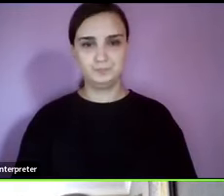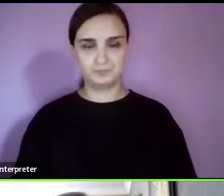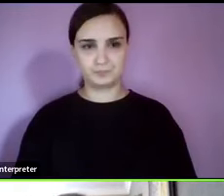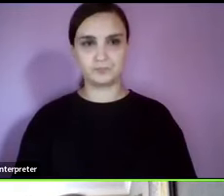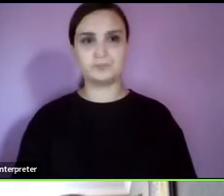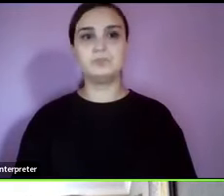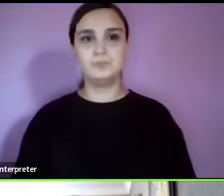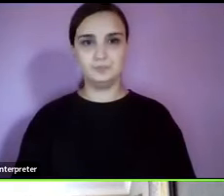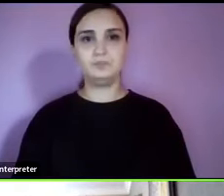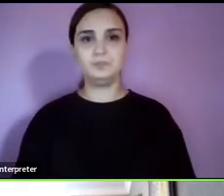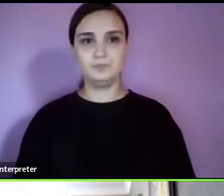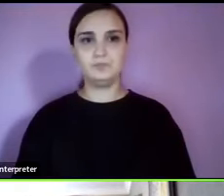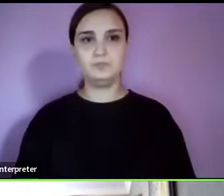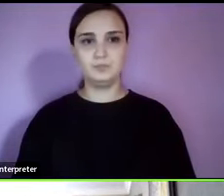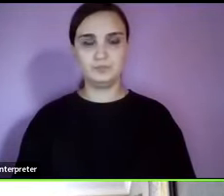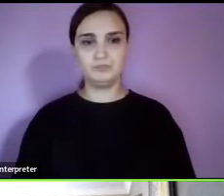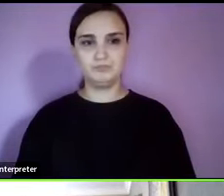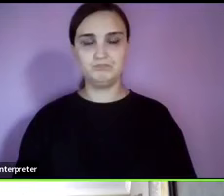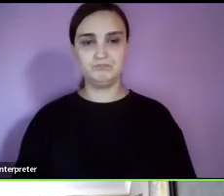the same time every day.